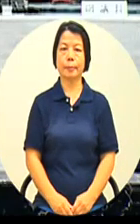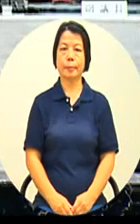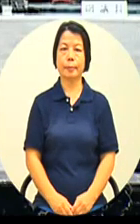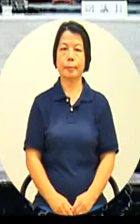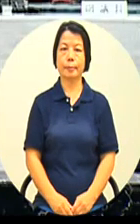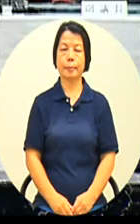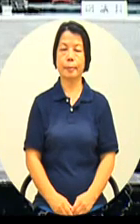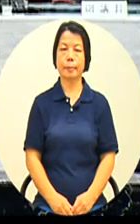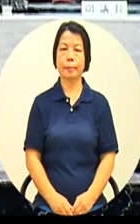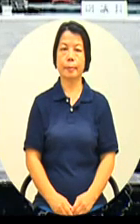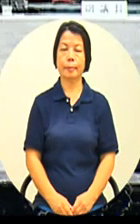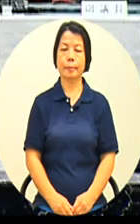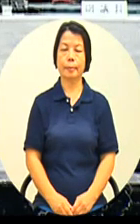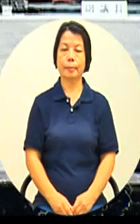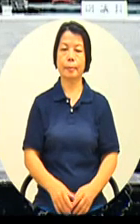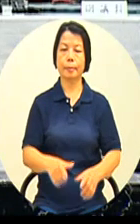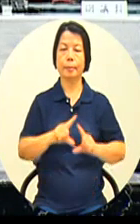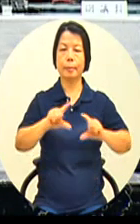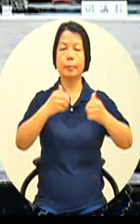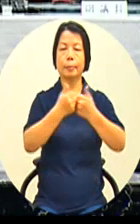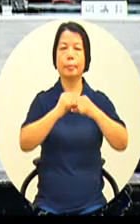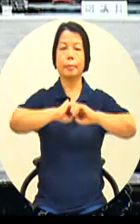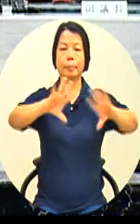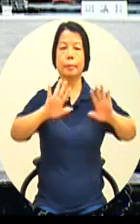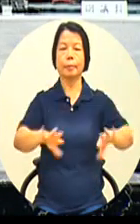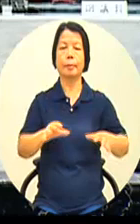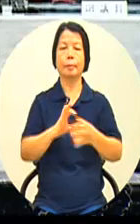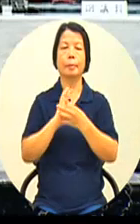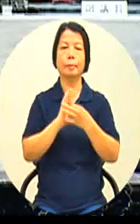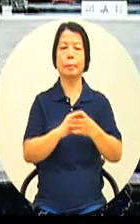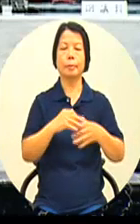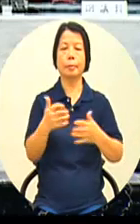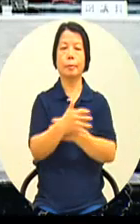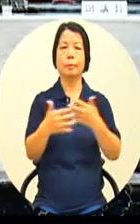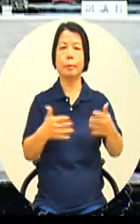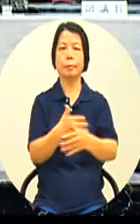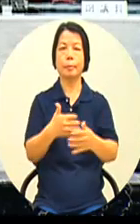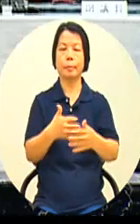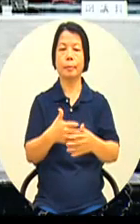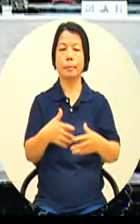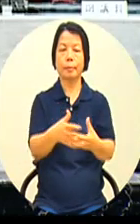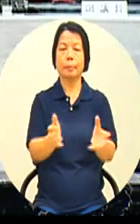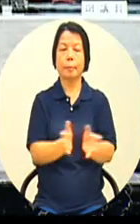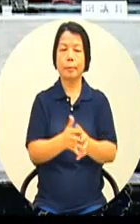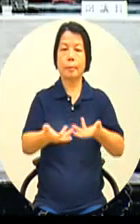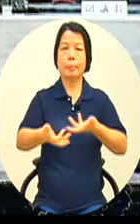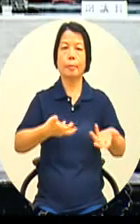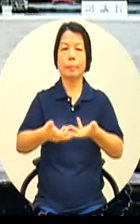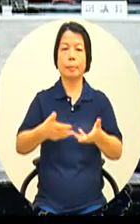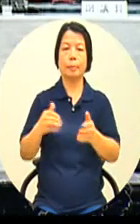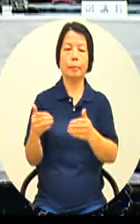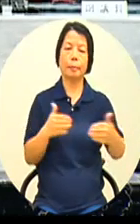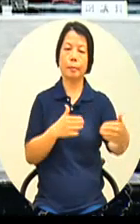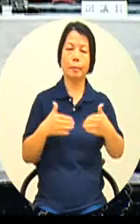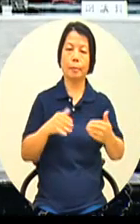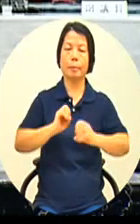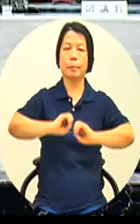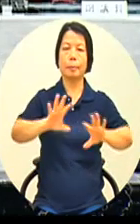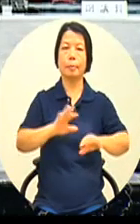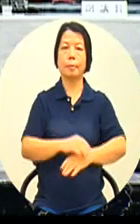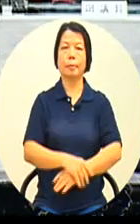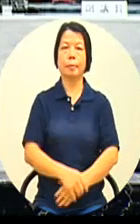那向大会报告哈，现在继续我们的交通部门的业务咨询报告哈。那